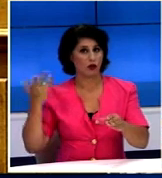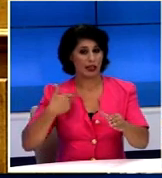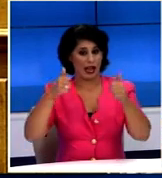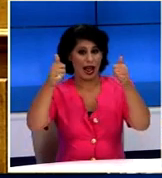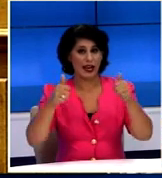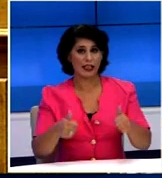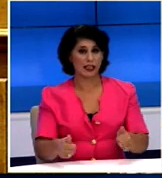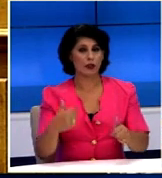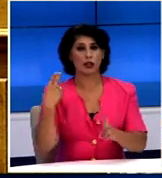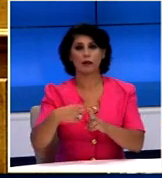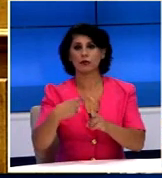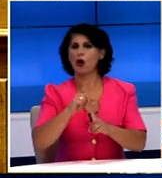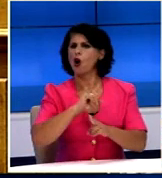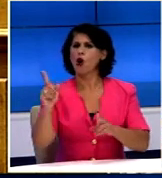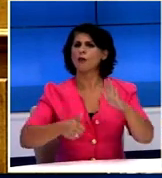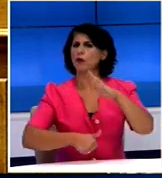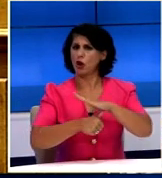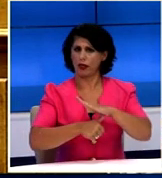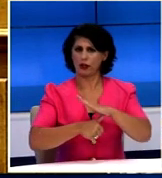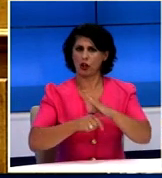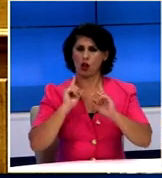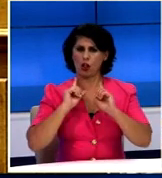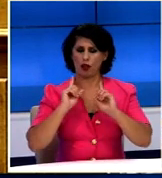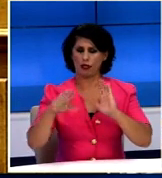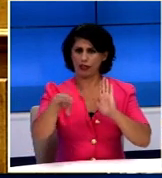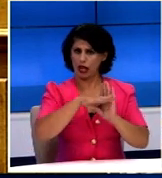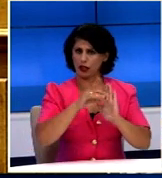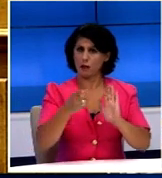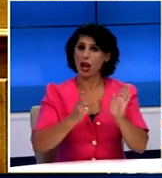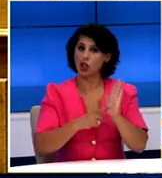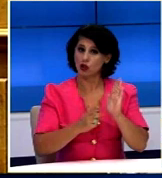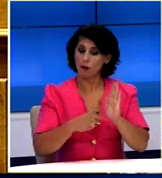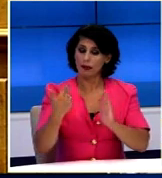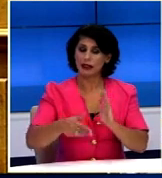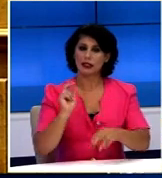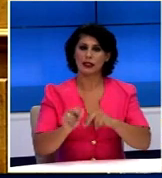ότι όχι με προεδρικό διάταγμα αλλά με νόμο μετά τις ευρωεκλογές θα το φέρω στη Βουλή.